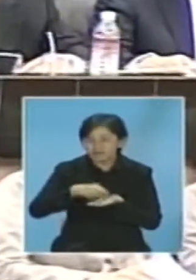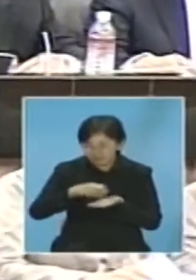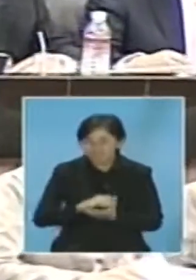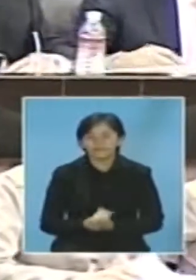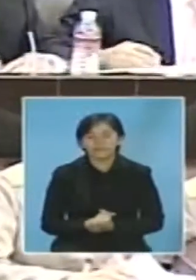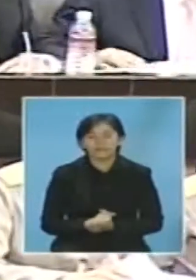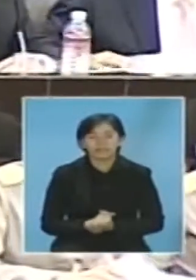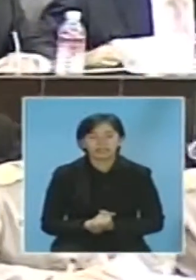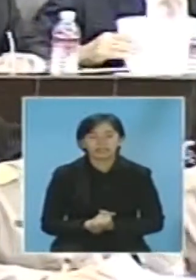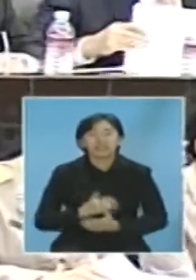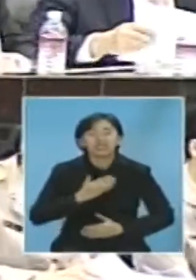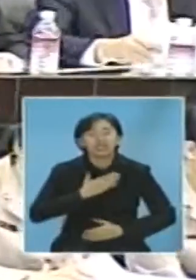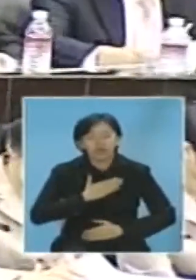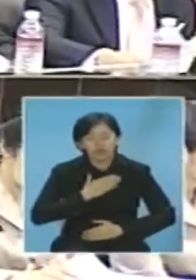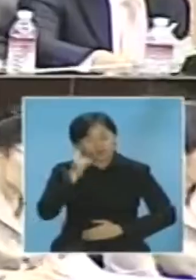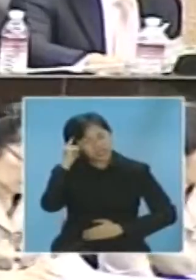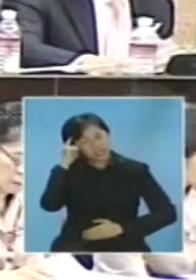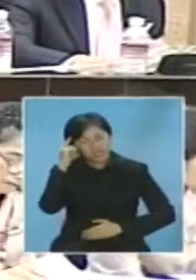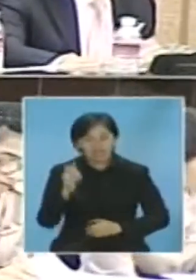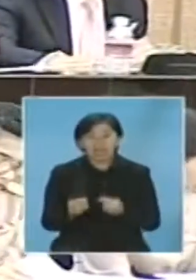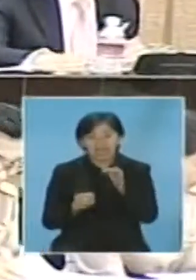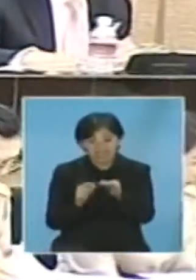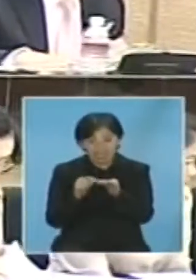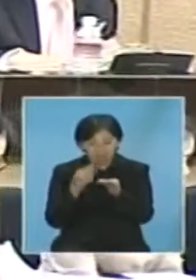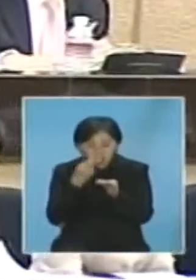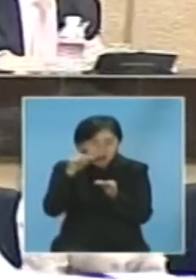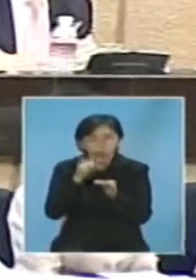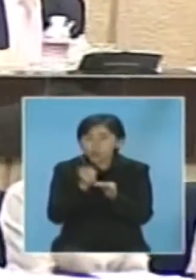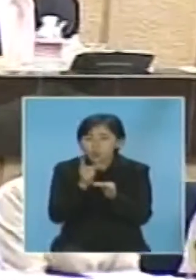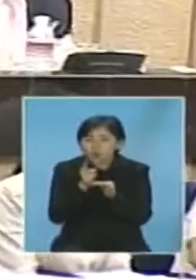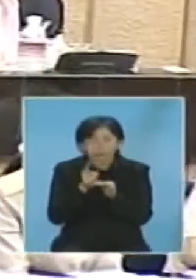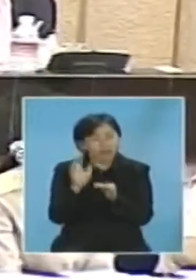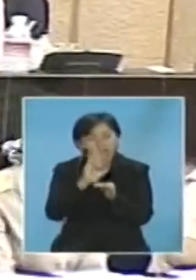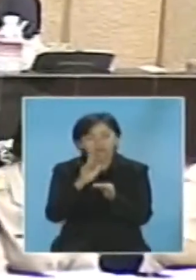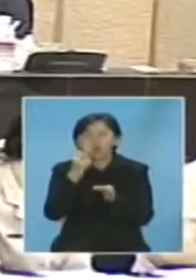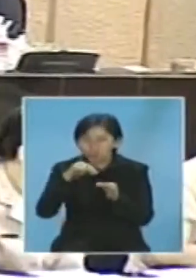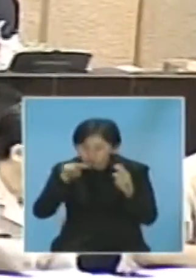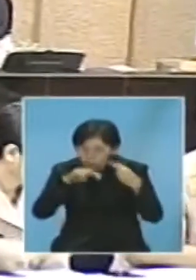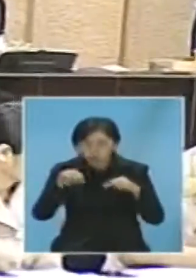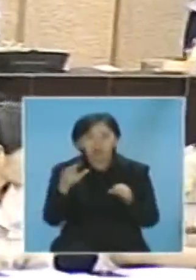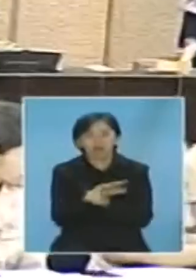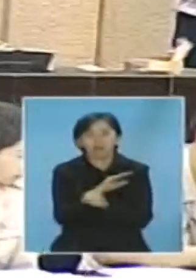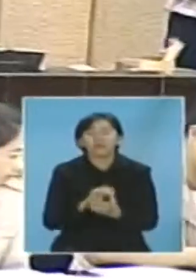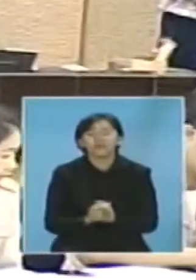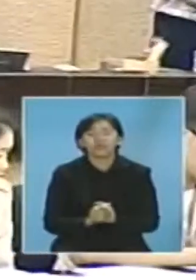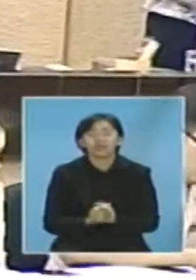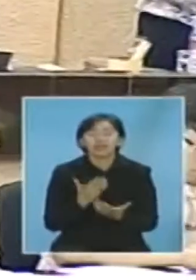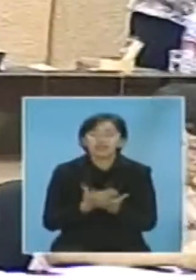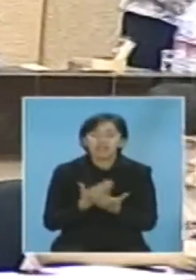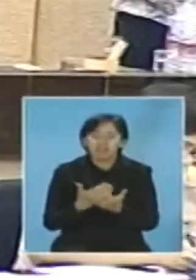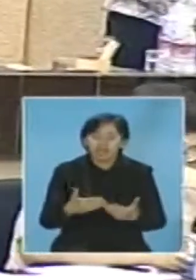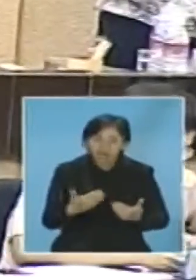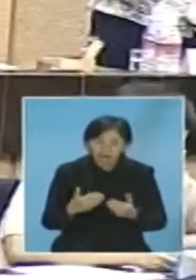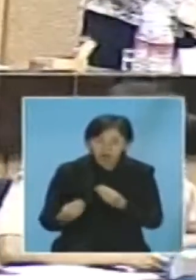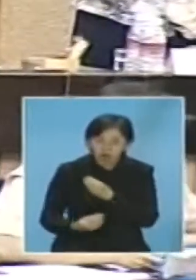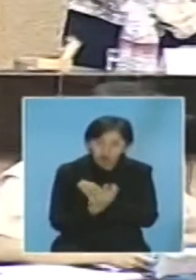าเราอย่ามองเหรียญเพียงด้านใดด้านหนึ่งโดยไม่มองให้ครบทุกมิติทางด้านรายได้และโอกาส